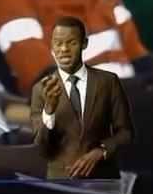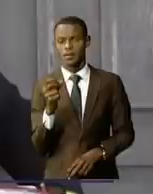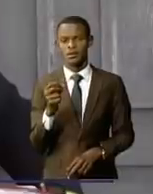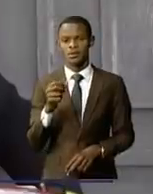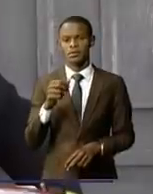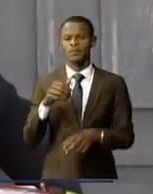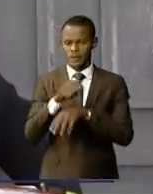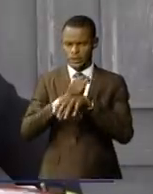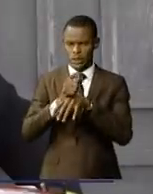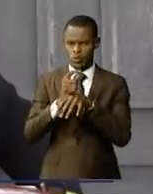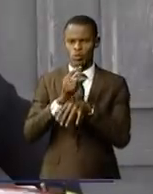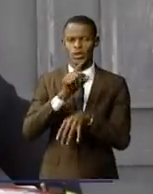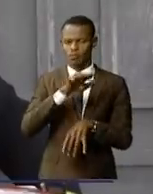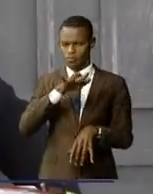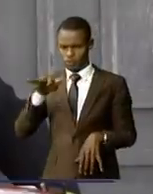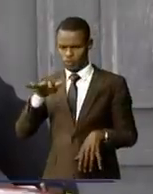Durba. Au-delà de la